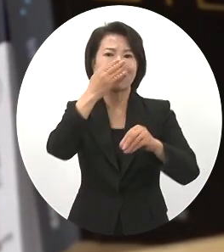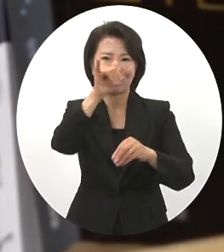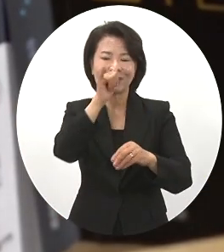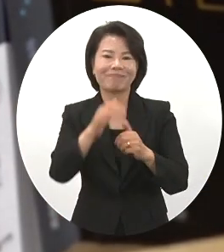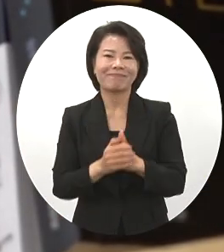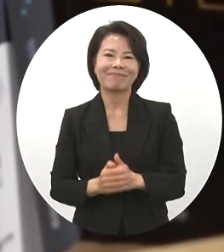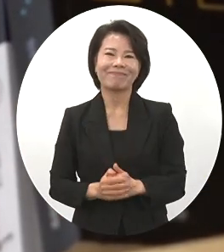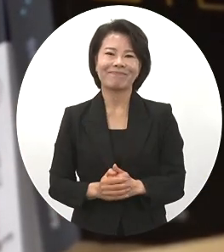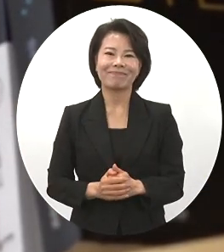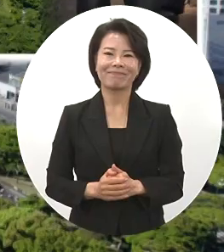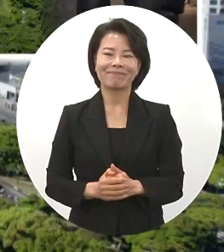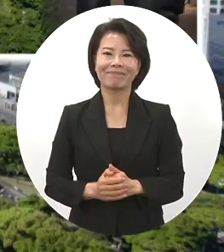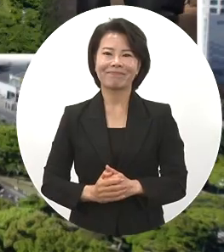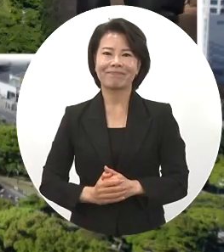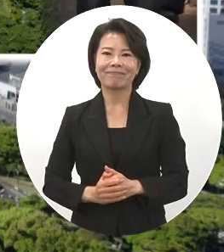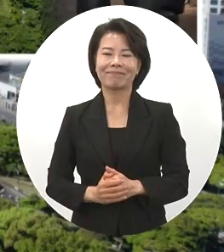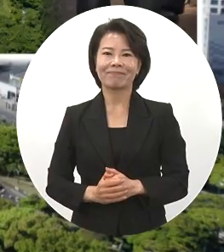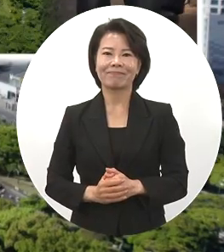수 있습니다.